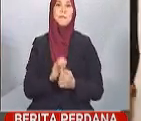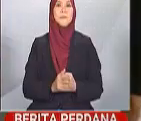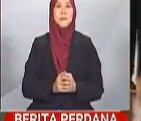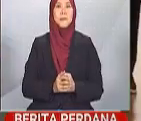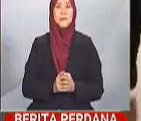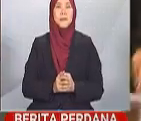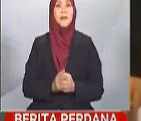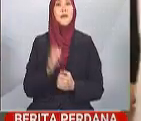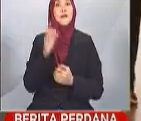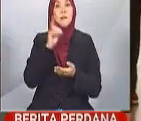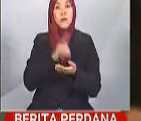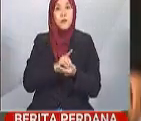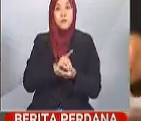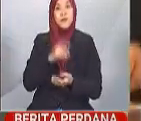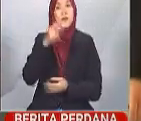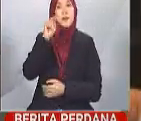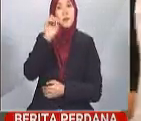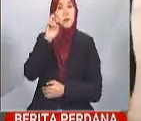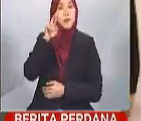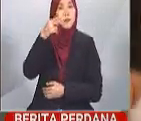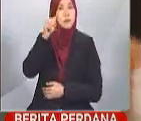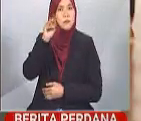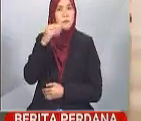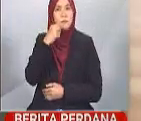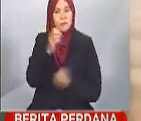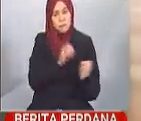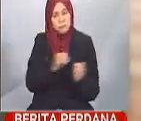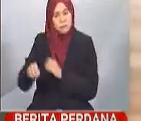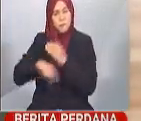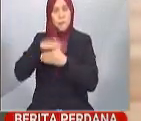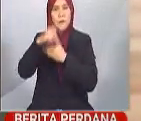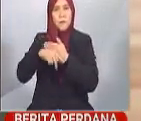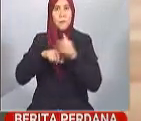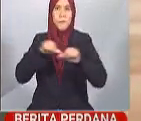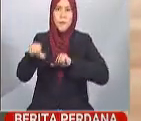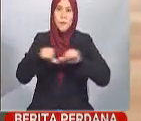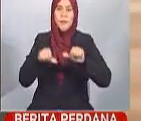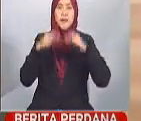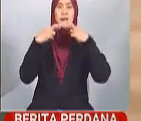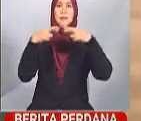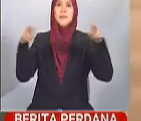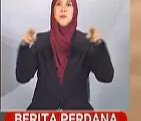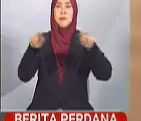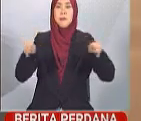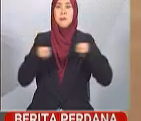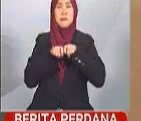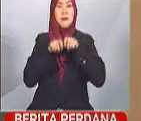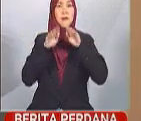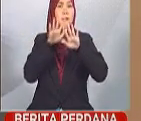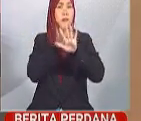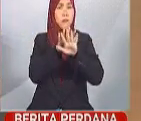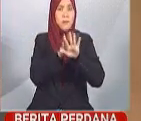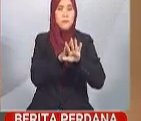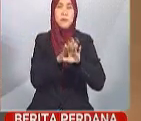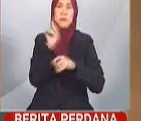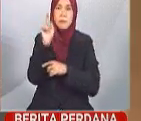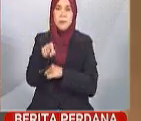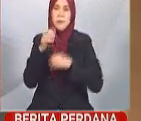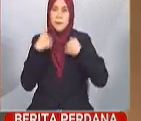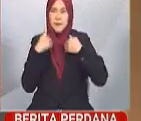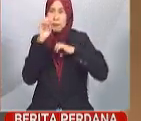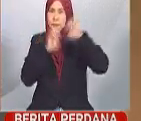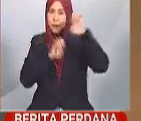coba nursyam pihak penganjur bagi program dan aktiviti resmi di tempat awam digalakkan untuk menjalankan